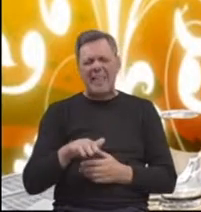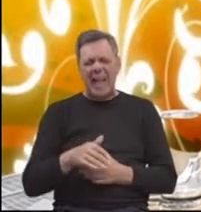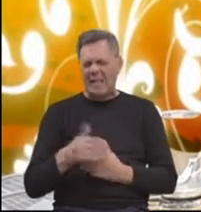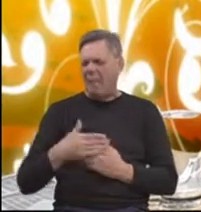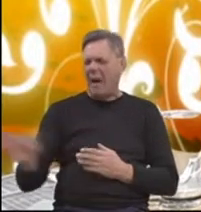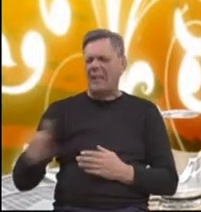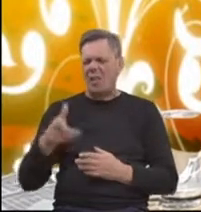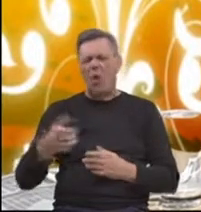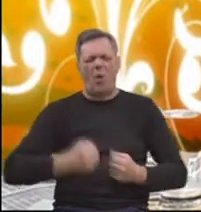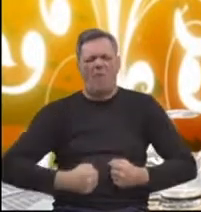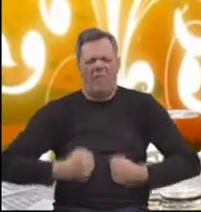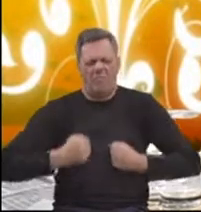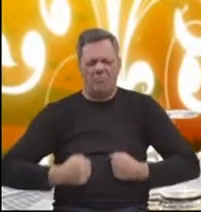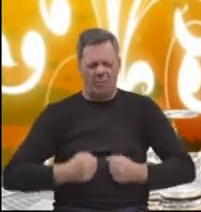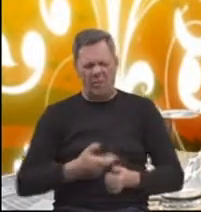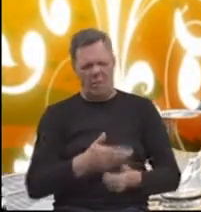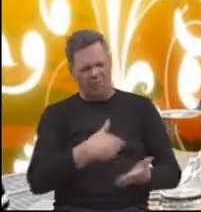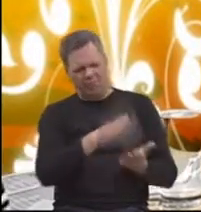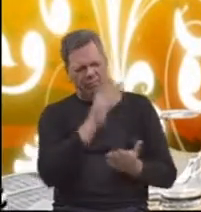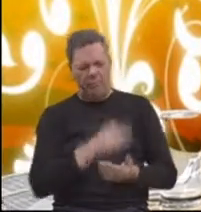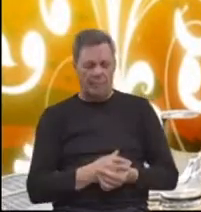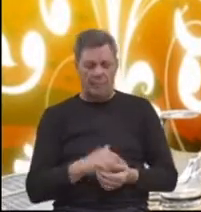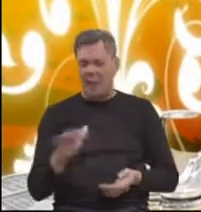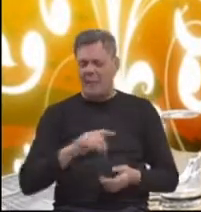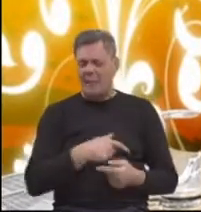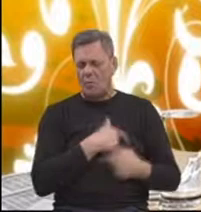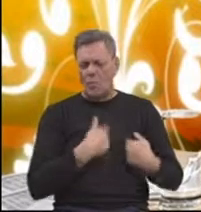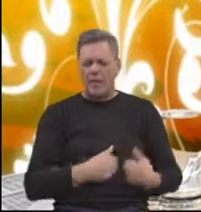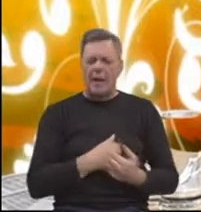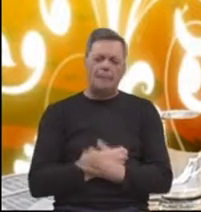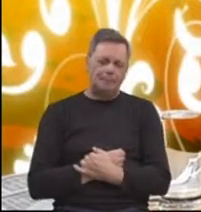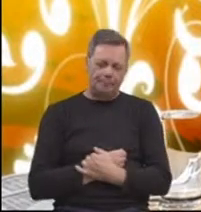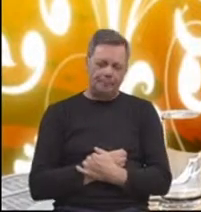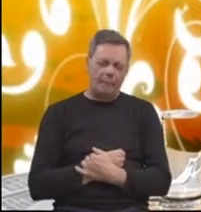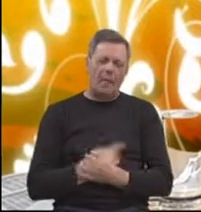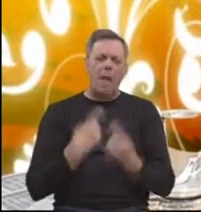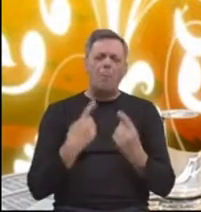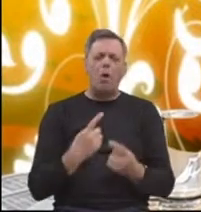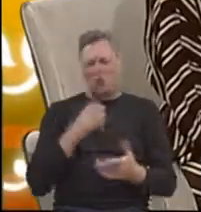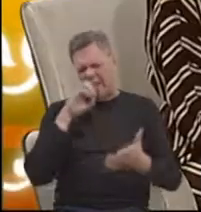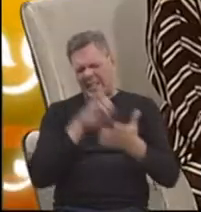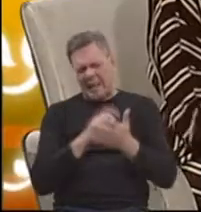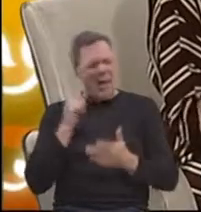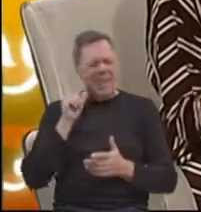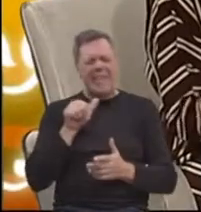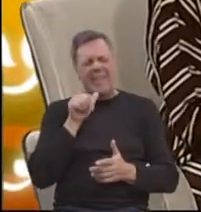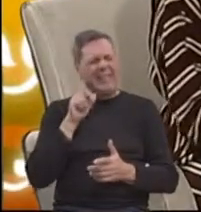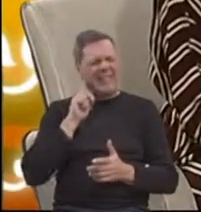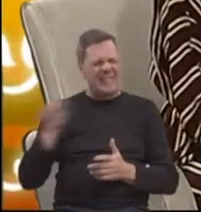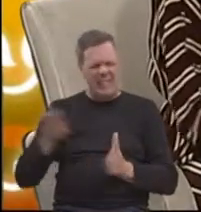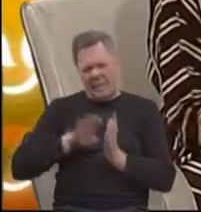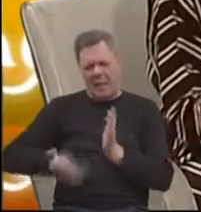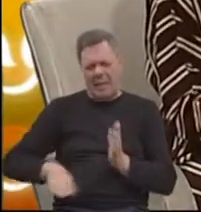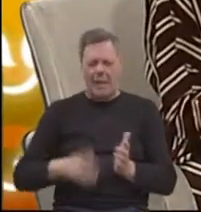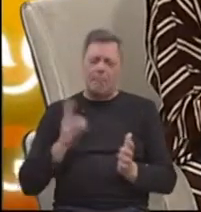makni se od ovog debelog, od ove debele. To su djeca su iskrena, jel tako? Pa postoji, nažalost, nekakva stigma i diskriminacija protiv koje se isto